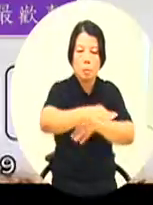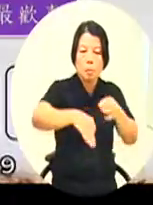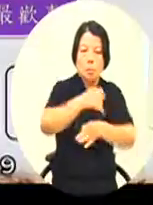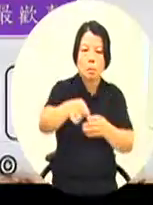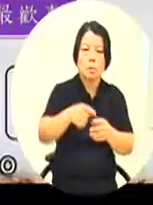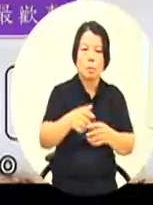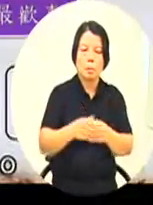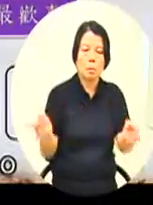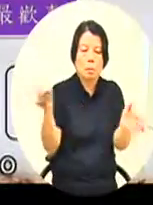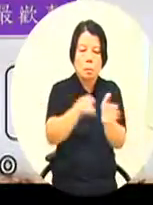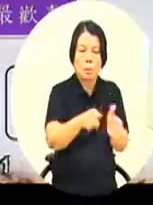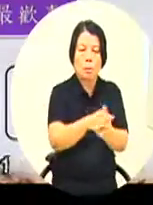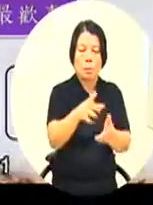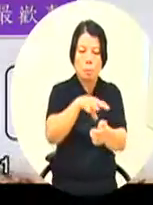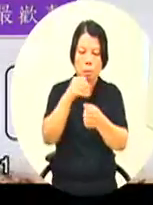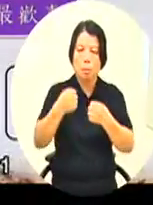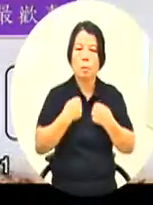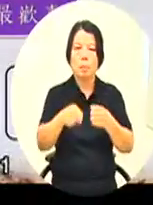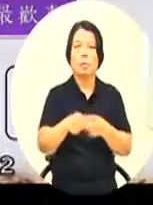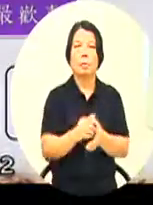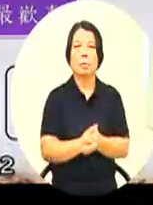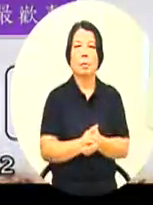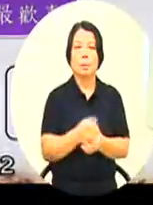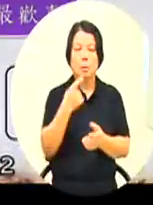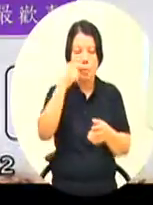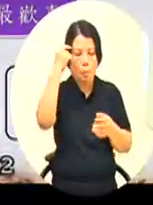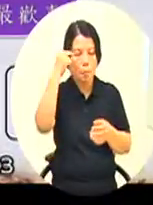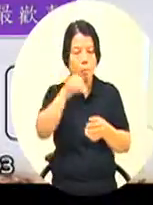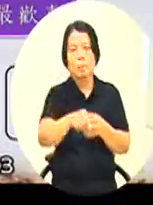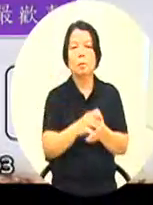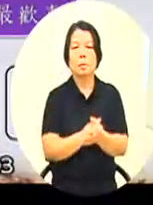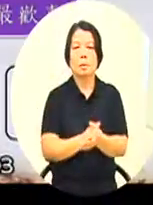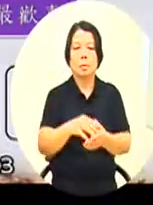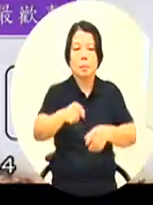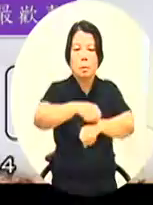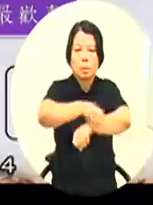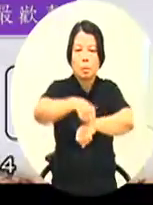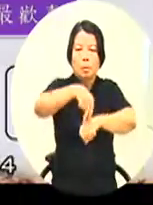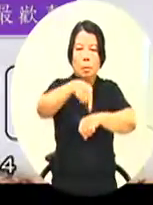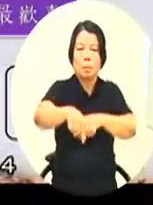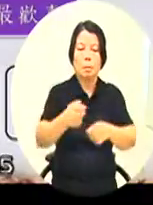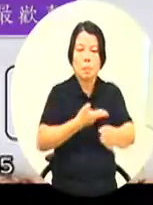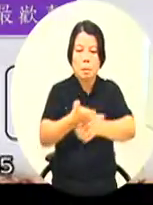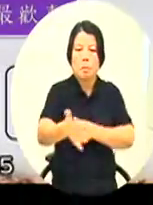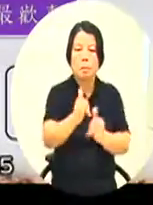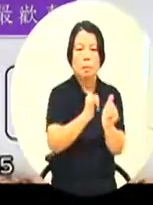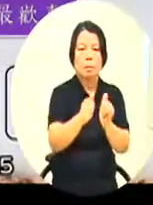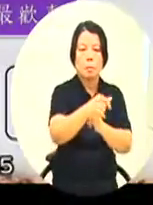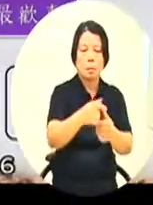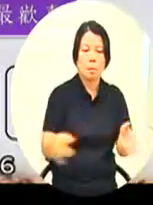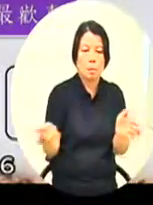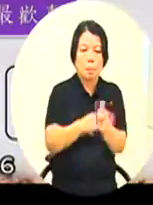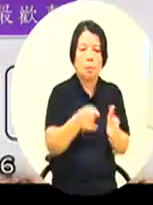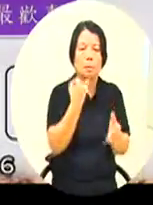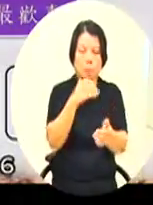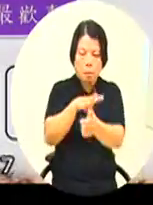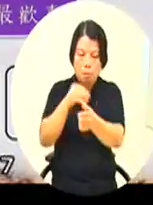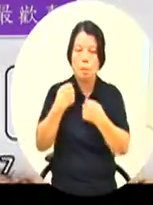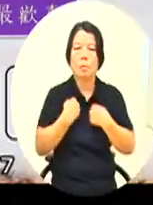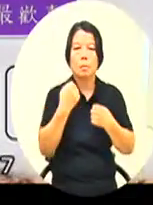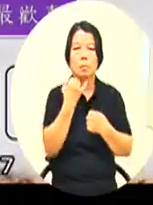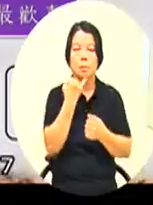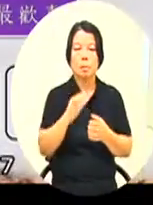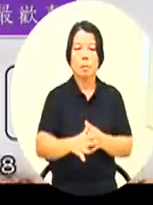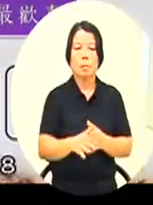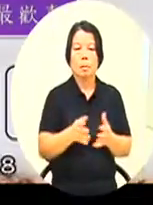是终身学习的这个面向哈。那我想这样的定位呢，会给我们的市民提供一个终身学习的一个殿堂。那其中我们